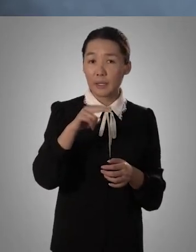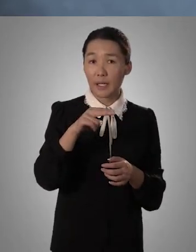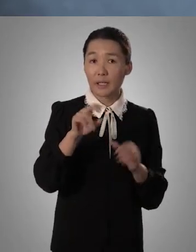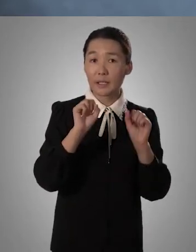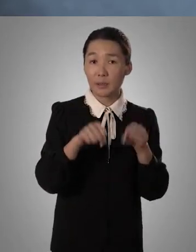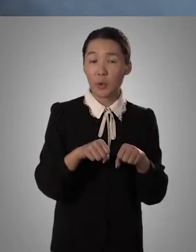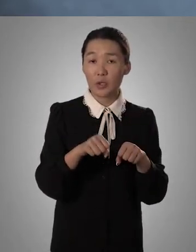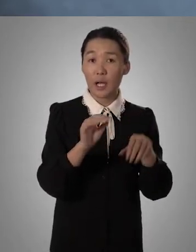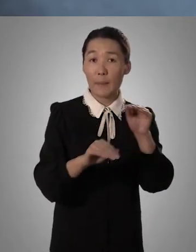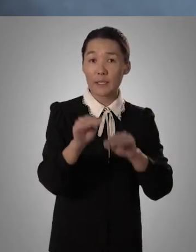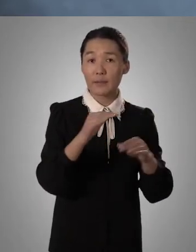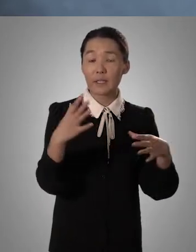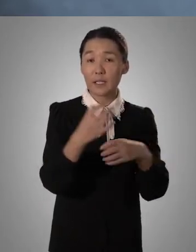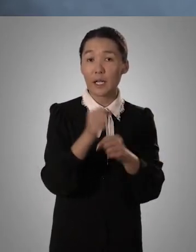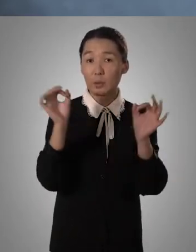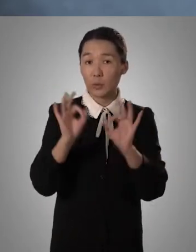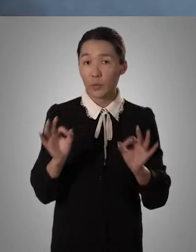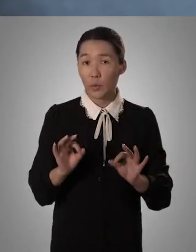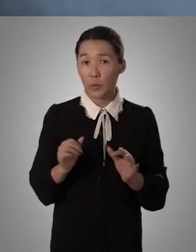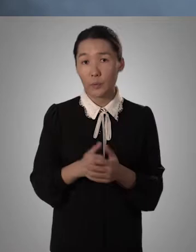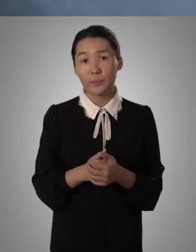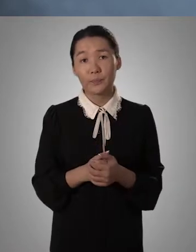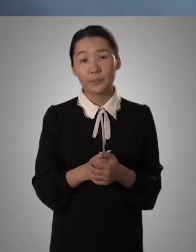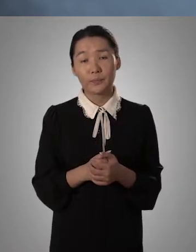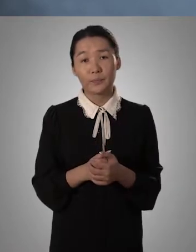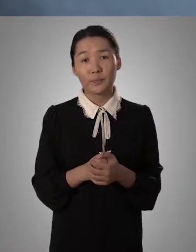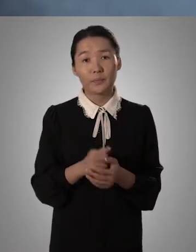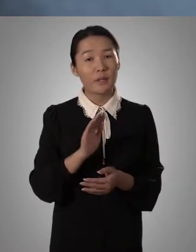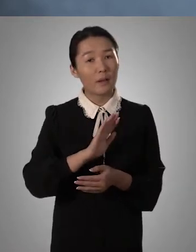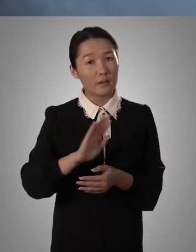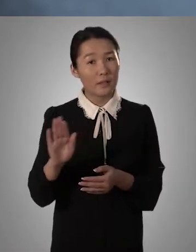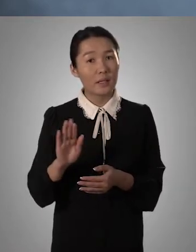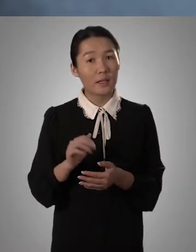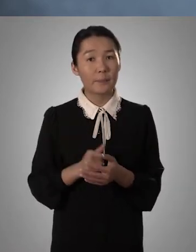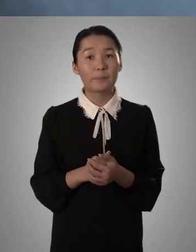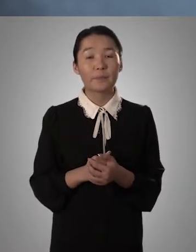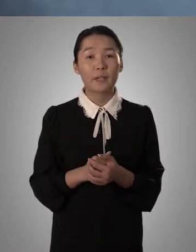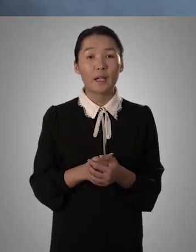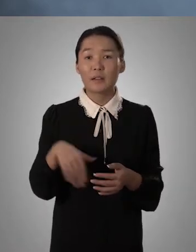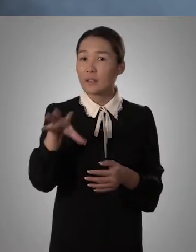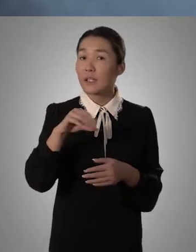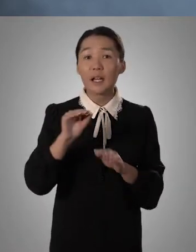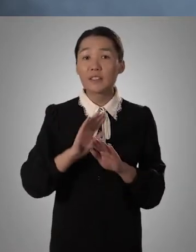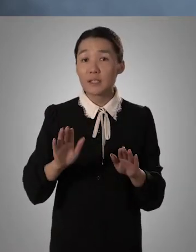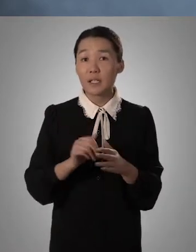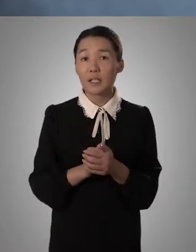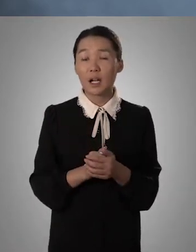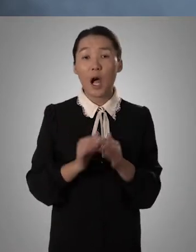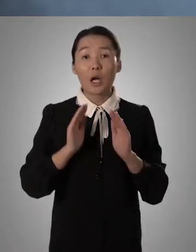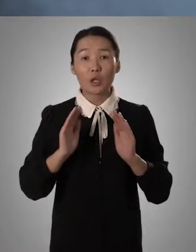образовать краткую форму нет конечно же не от всех а только